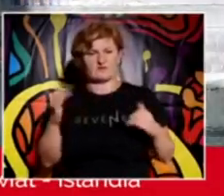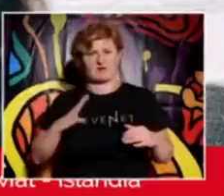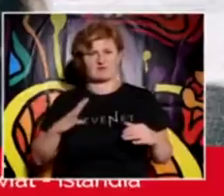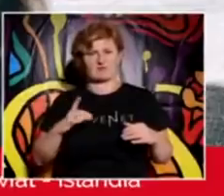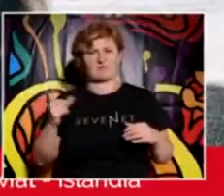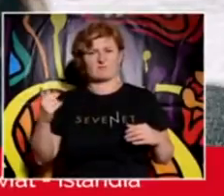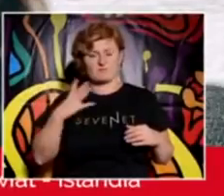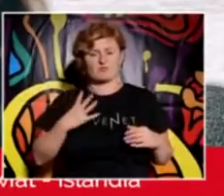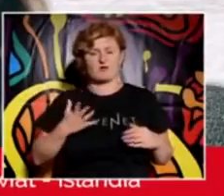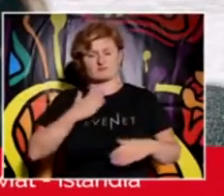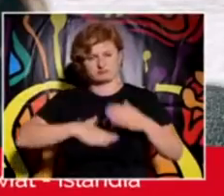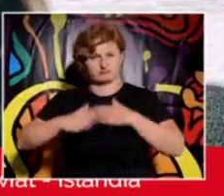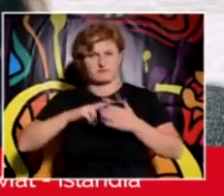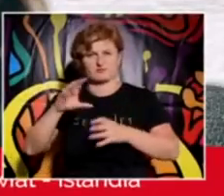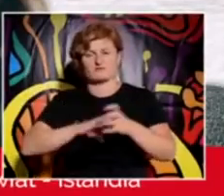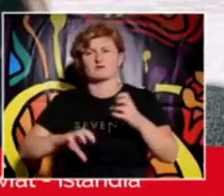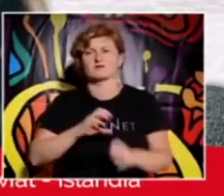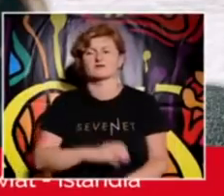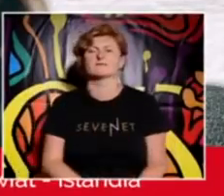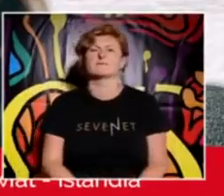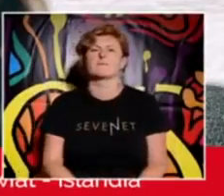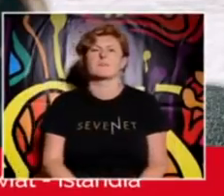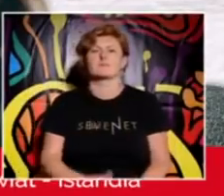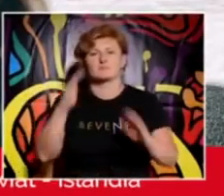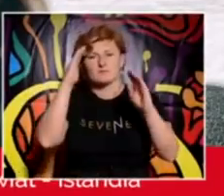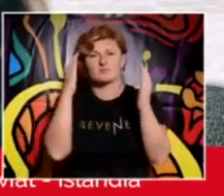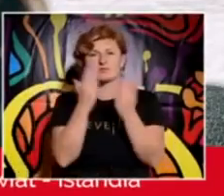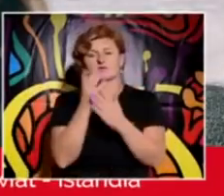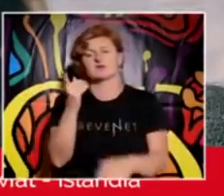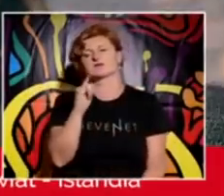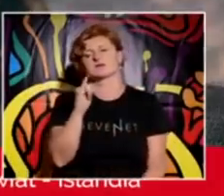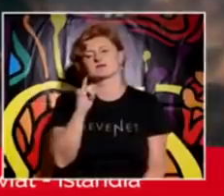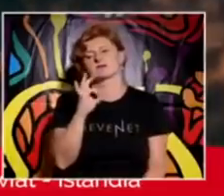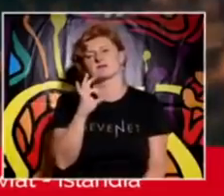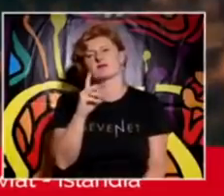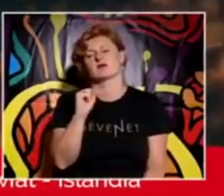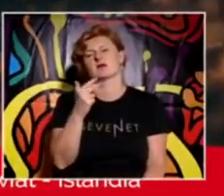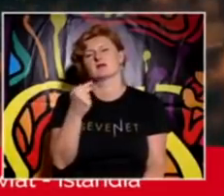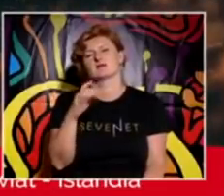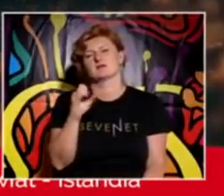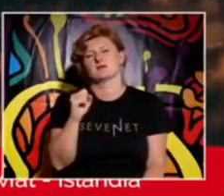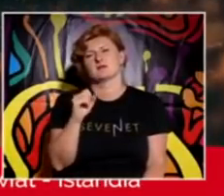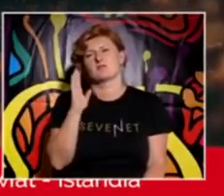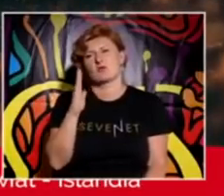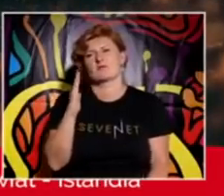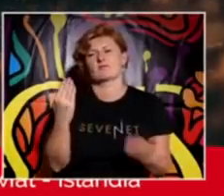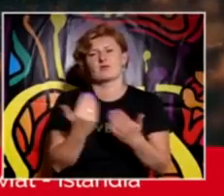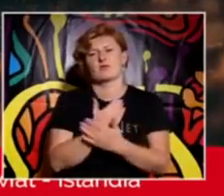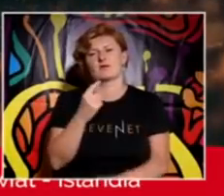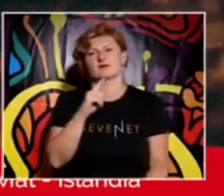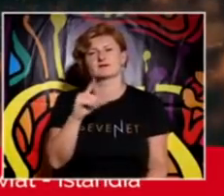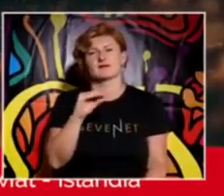świecie. Co ciekawe, spotkaliśmy się na Islandii i potem jeszcze później w Nowej Zelandii.